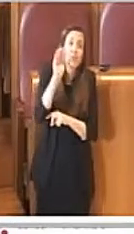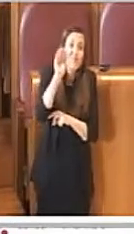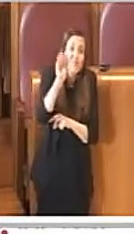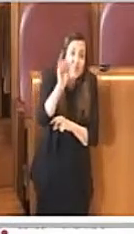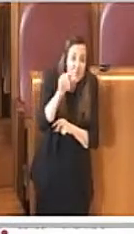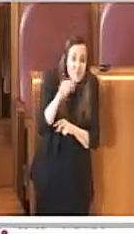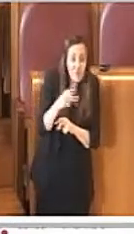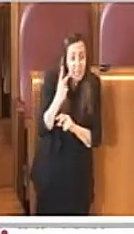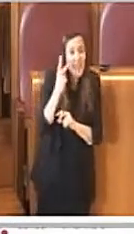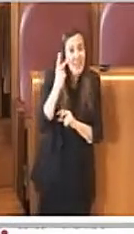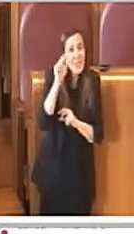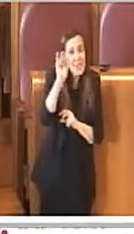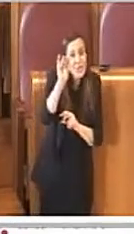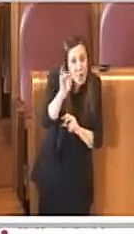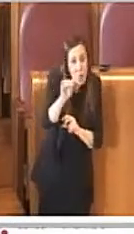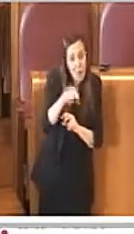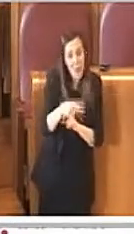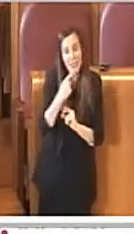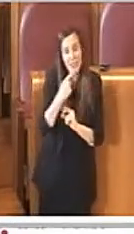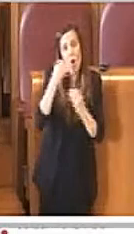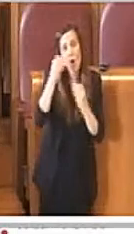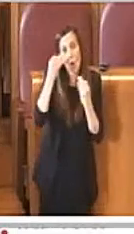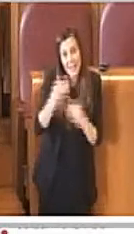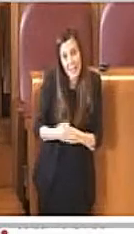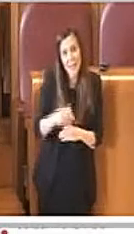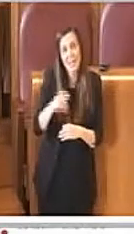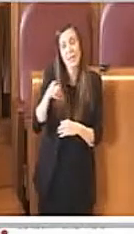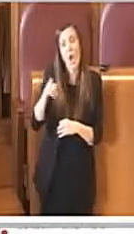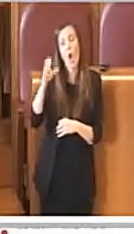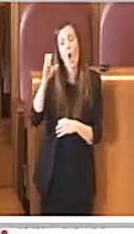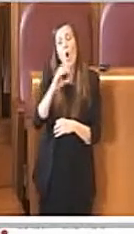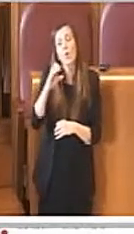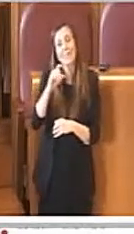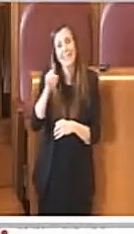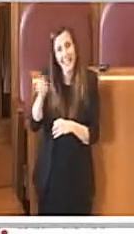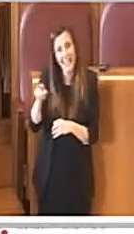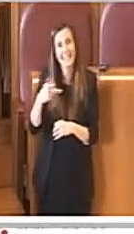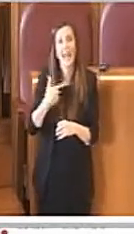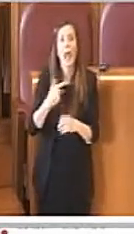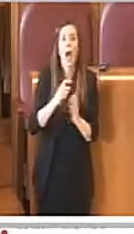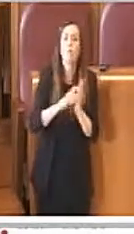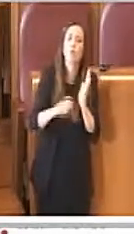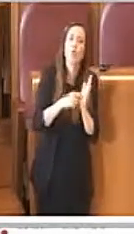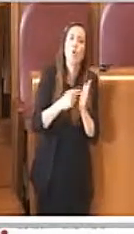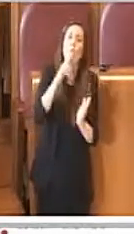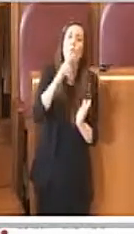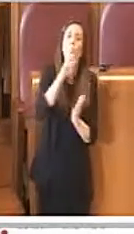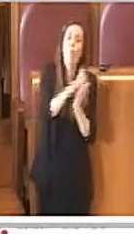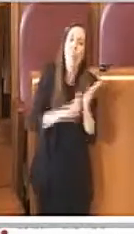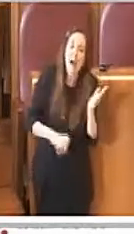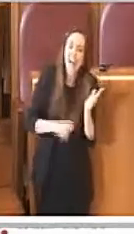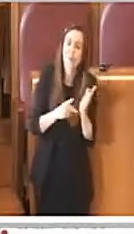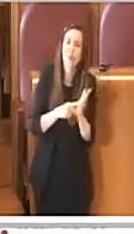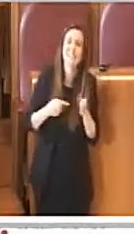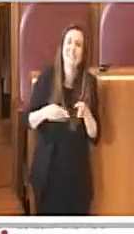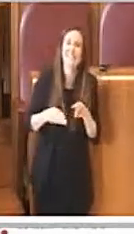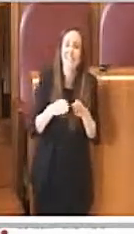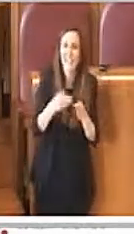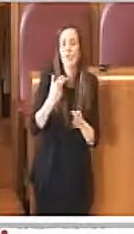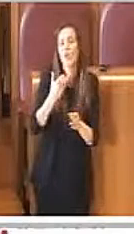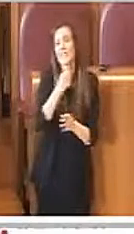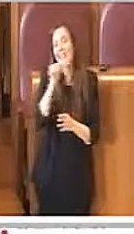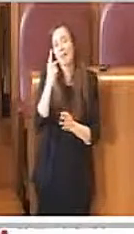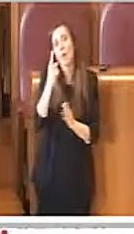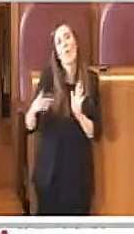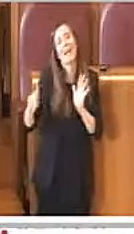tipo, perché qui dice correttamente il consigliere Corsetti, la mozione è un atto di indirizzo, ci vuole una delibera che è normativa